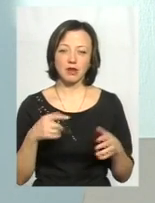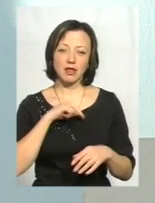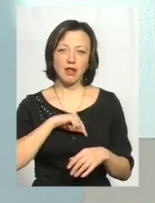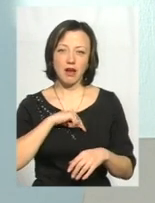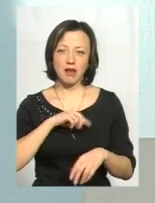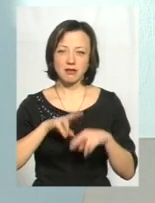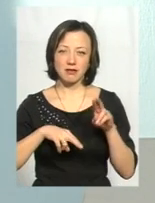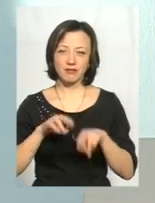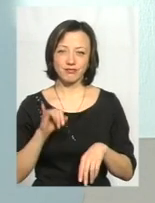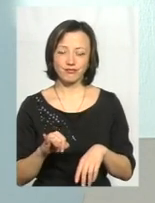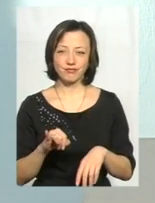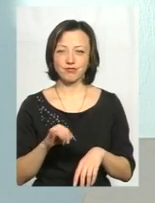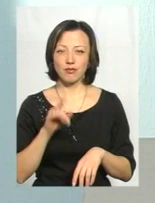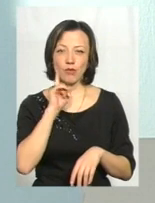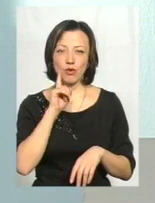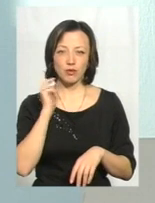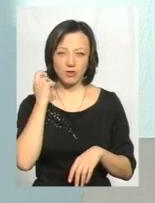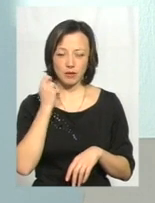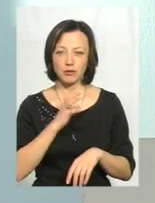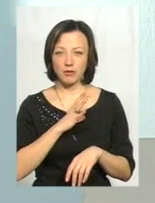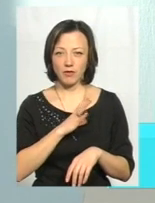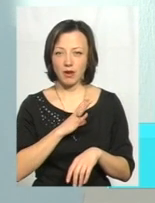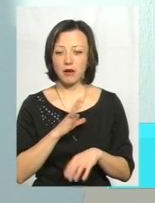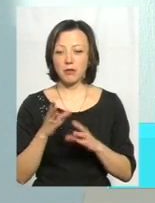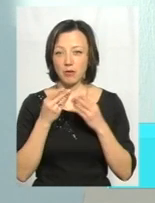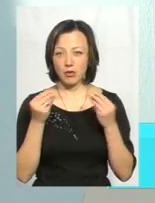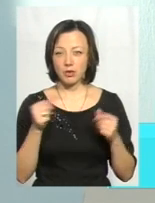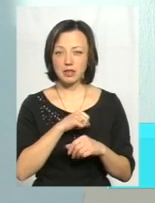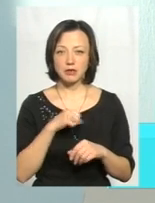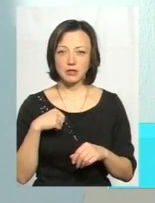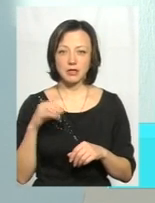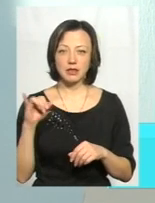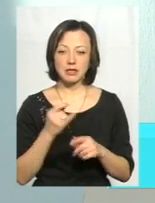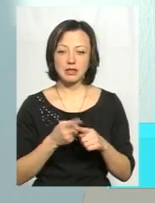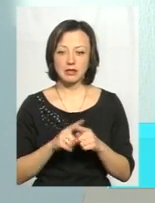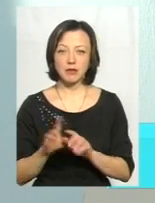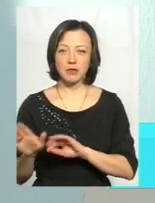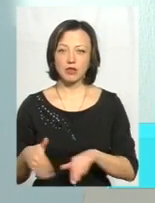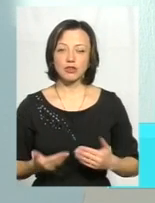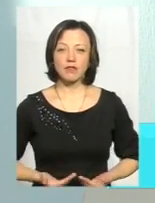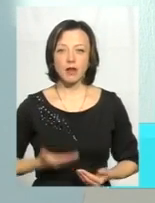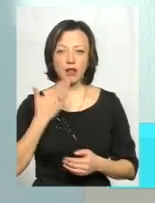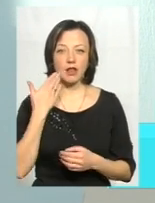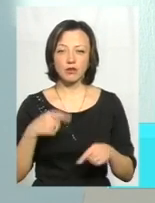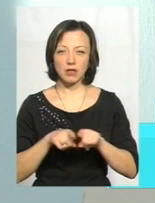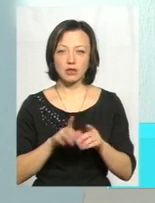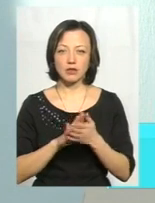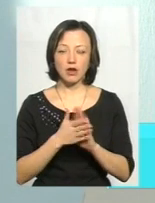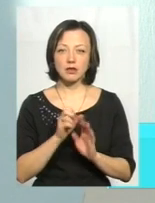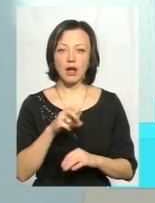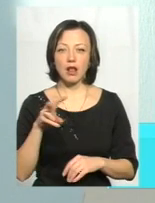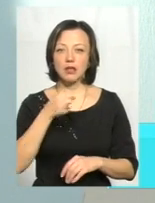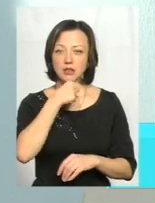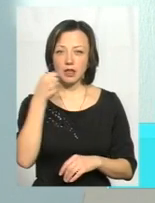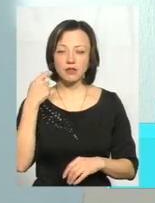настрою більш в молодому віці. Воно приходить самостійно і вона якби це переживає легко, такі ситуації. Але вже